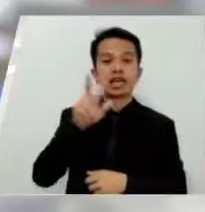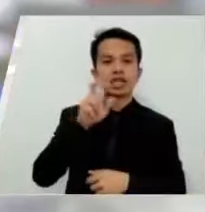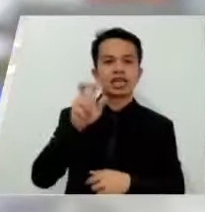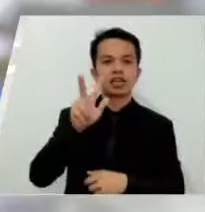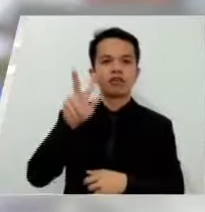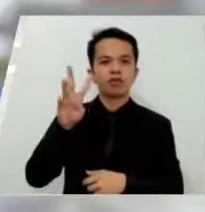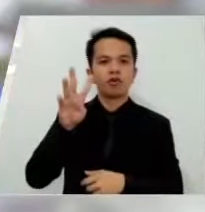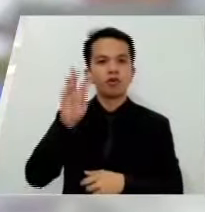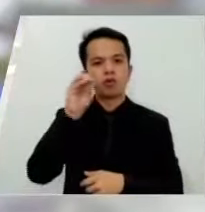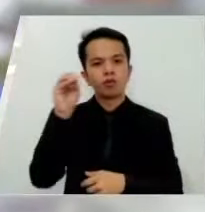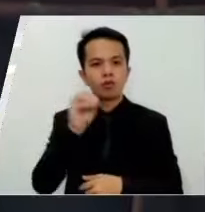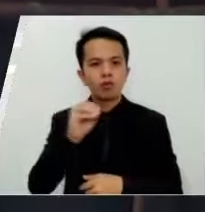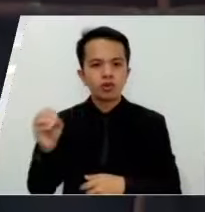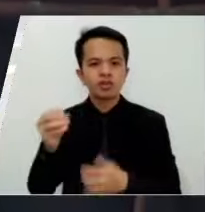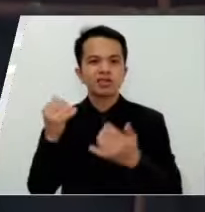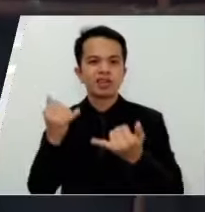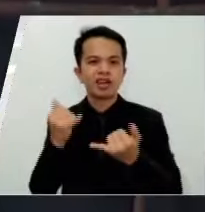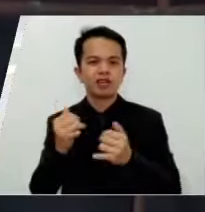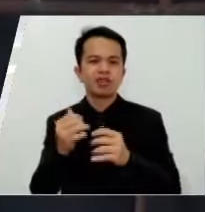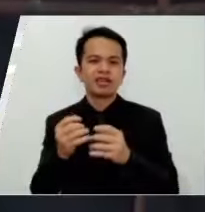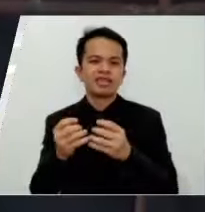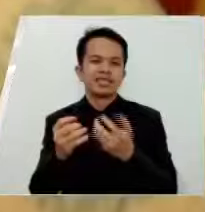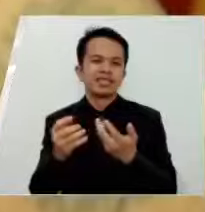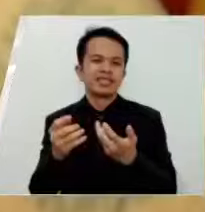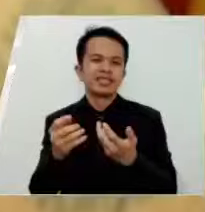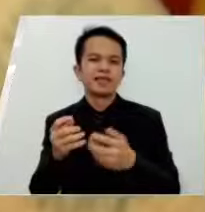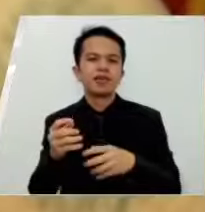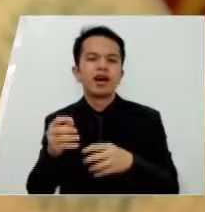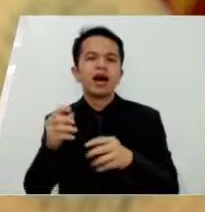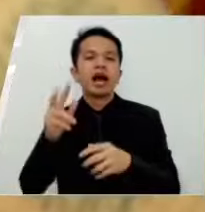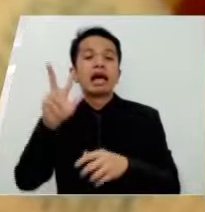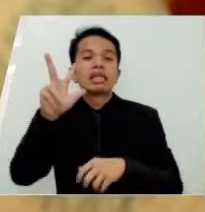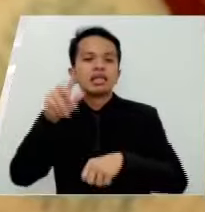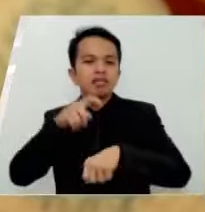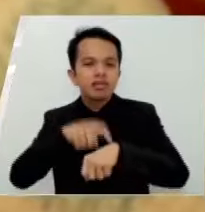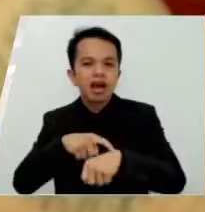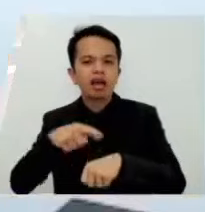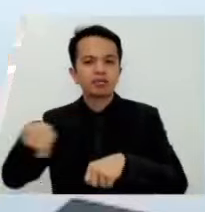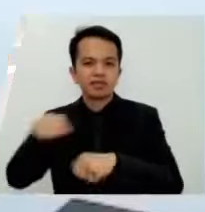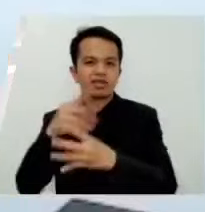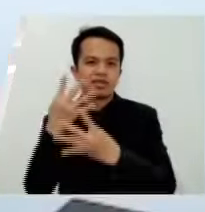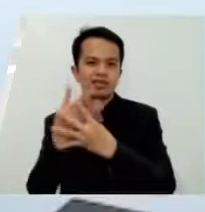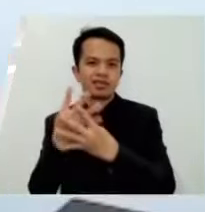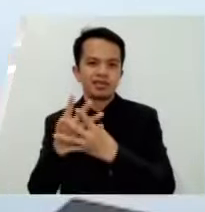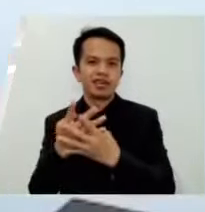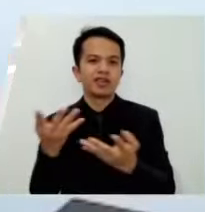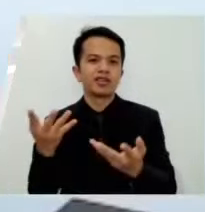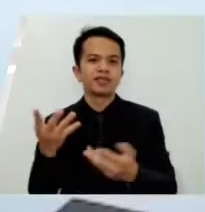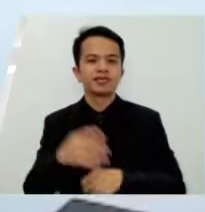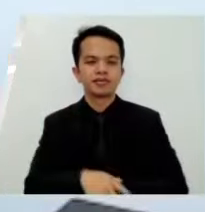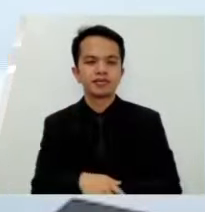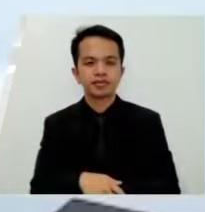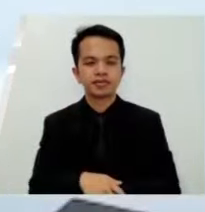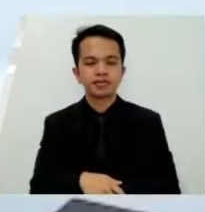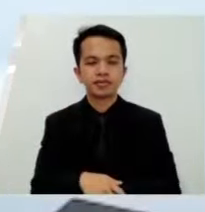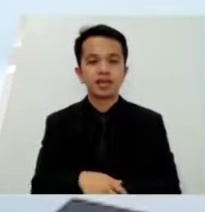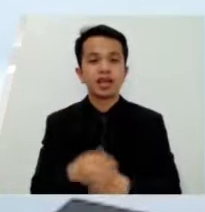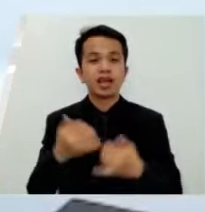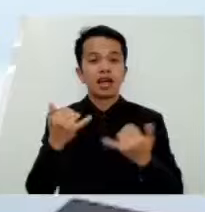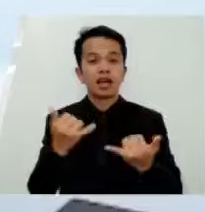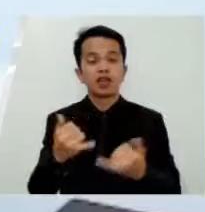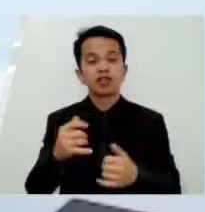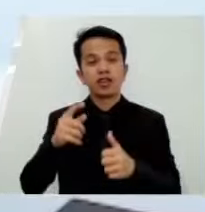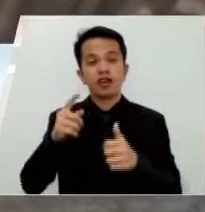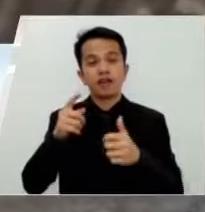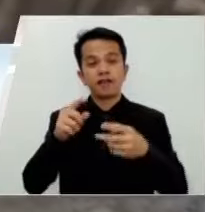ang congestion rate o mahigit triple ng kapasidad ang mga nakakulong sa mga city jail. As early as first quarter, nag-procure